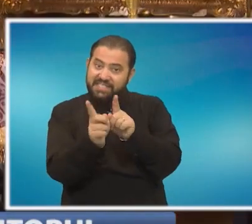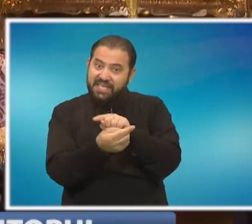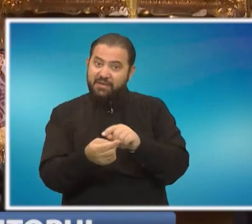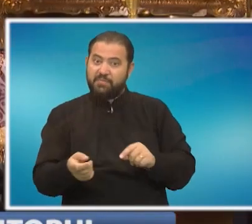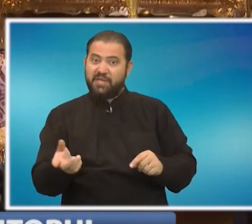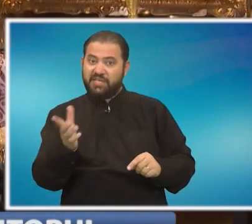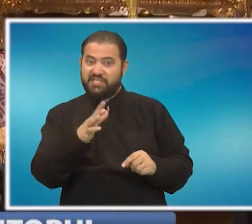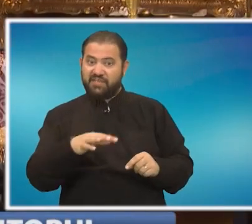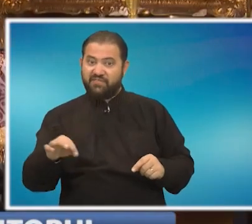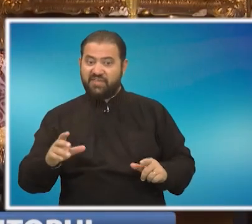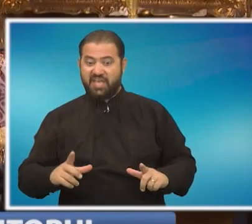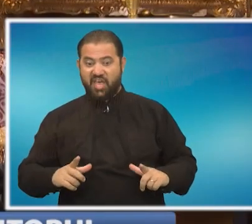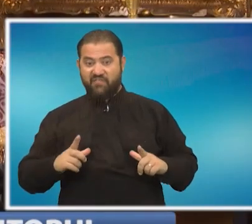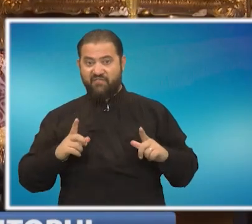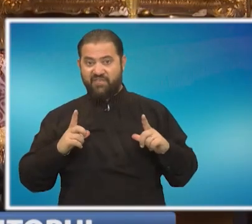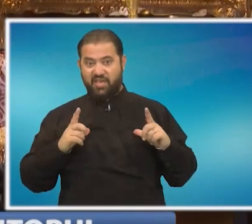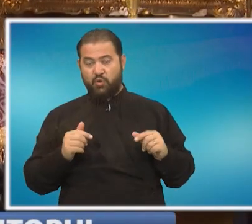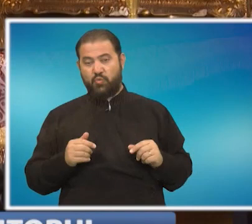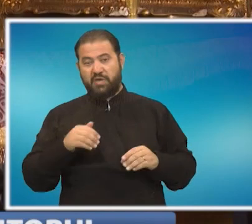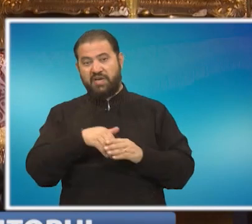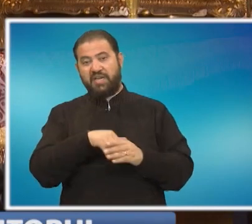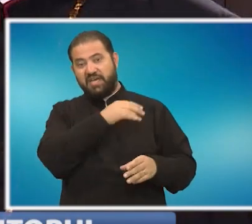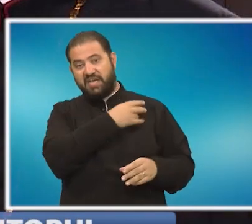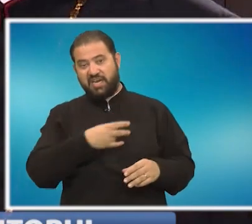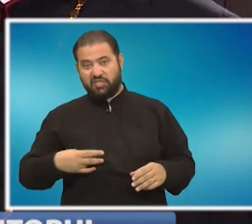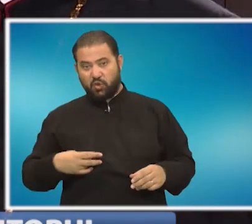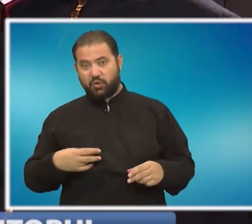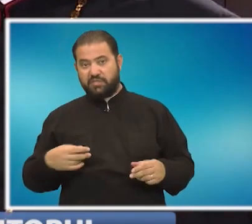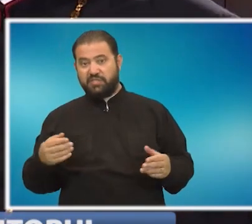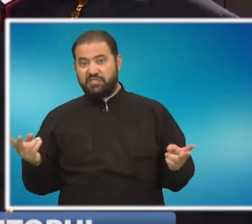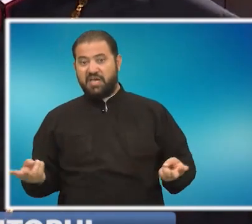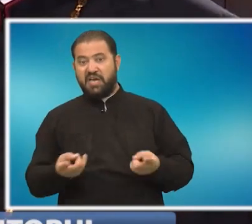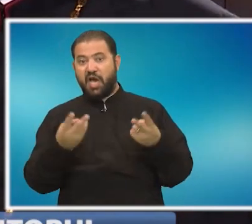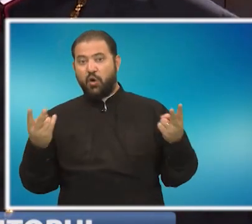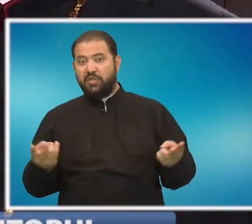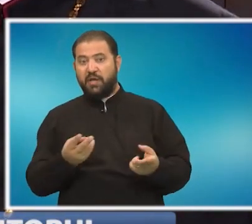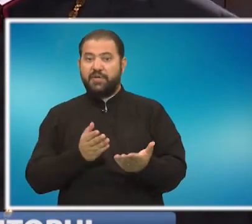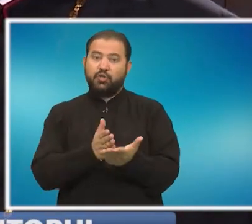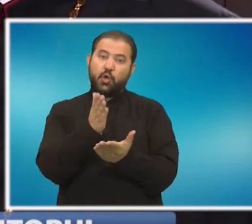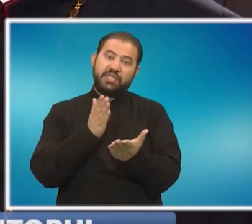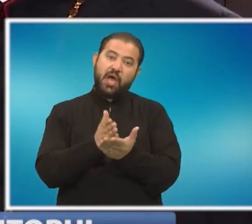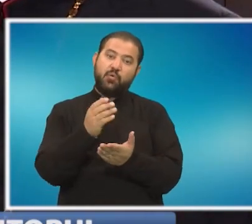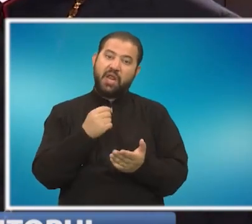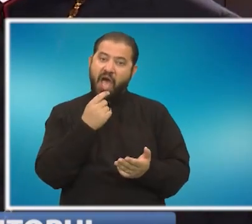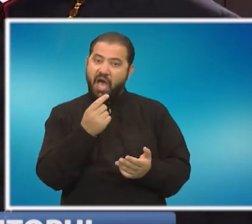concupiscente, și au mers pe calea bisericii, pe calea mântuirii, pe calea căutării